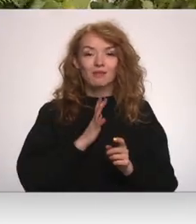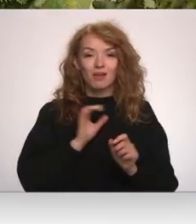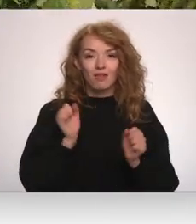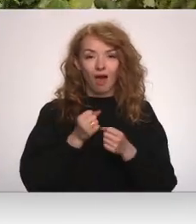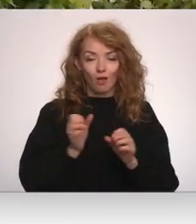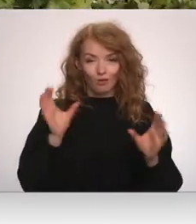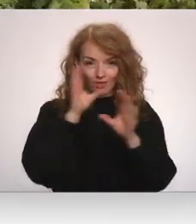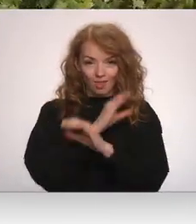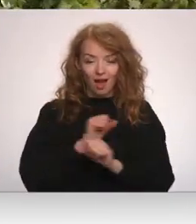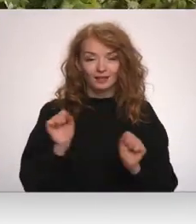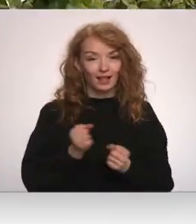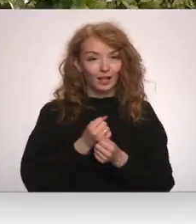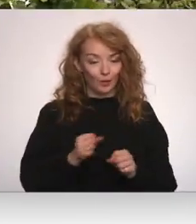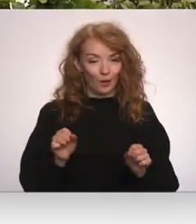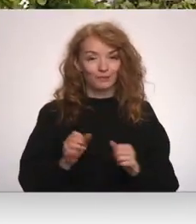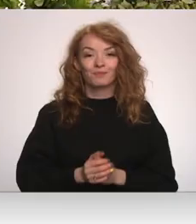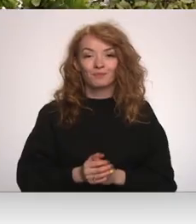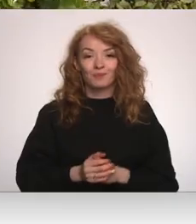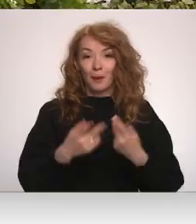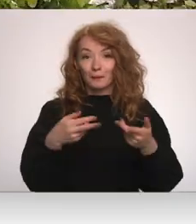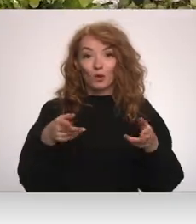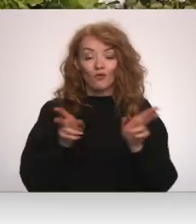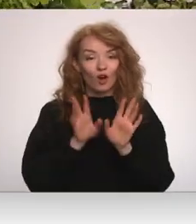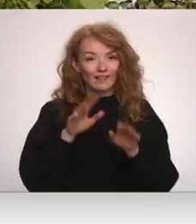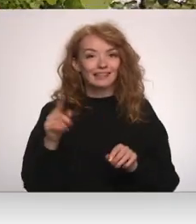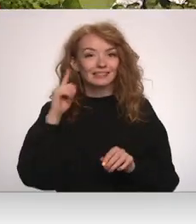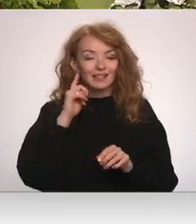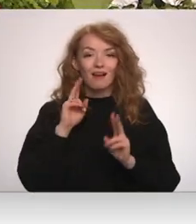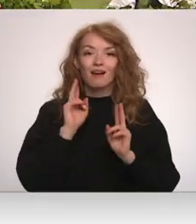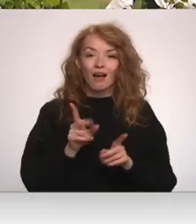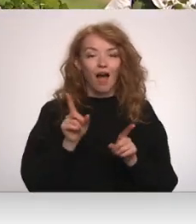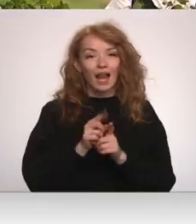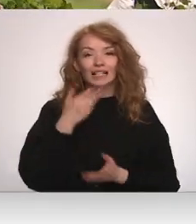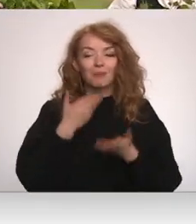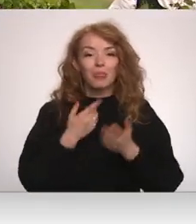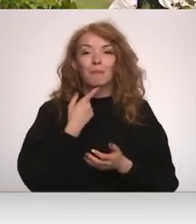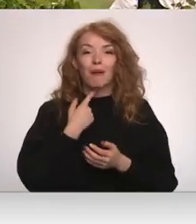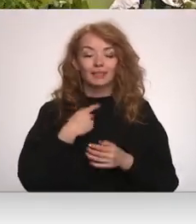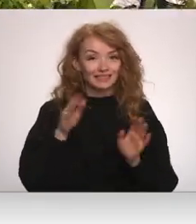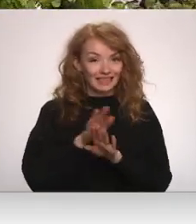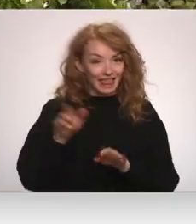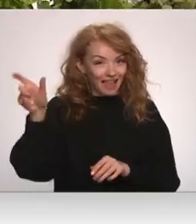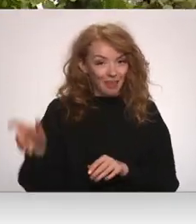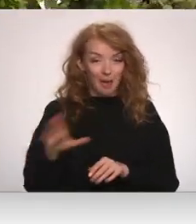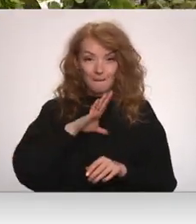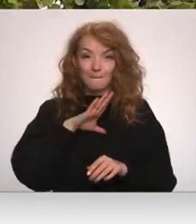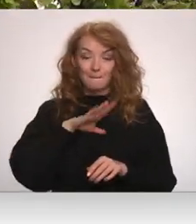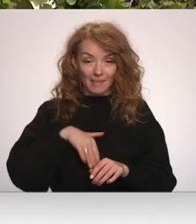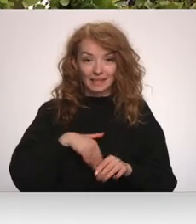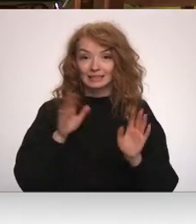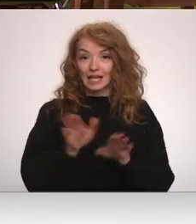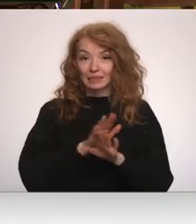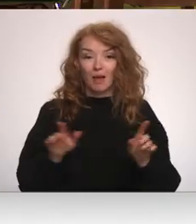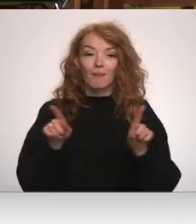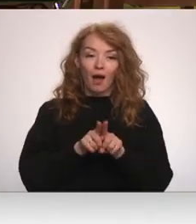līgo. Pinot vainagus jau var dzirdēt, kā ieloka balses dziedātāji. Pēc Jāņu dziesmām iegriežas